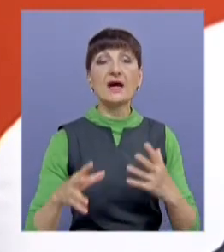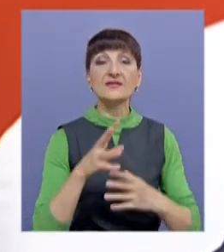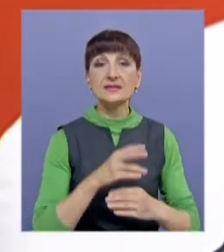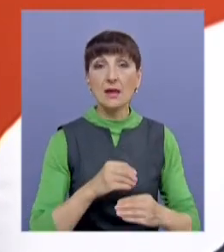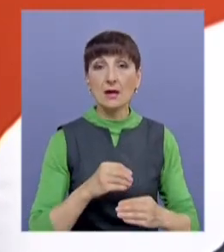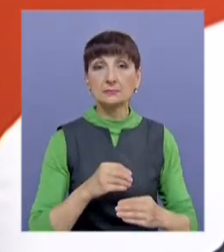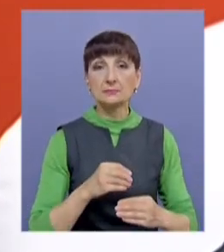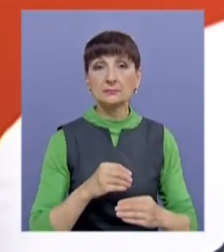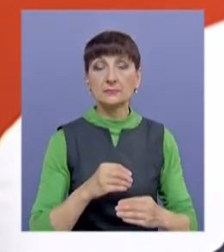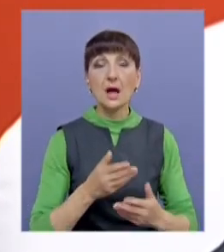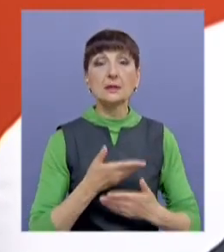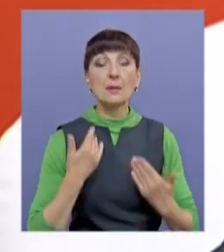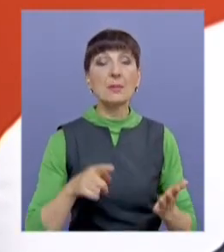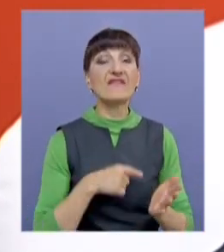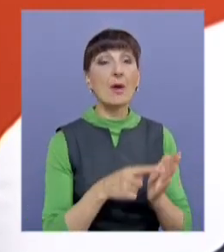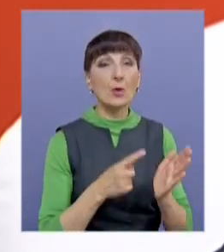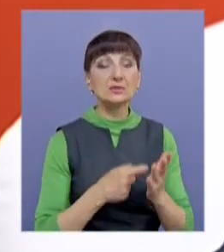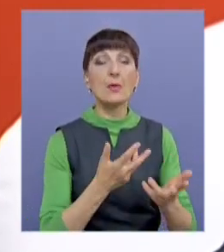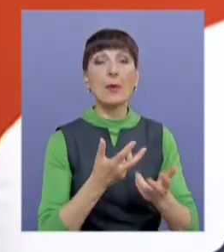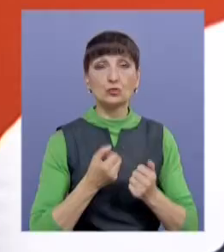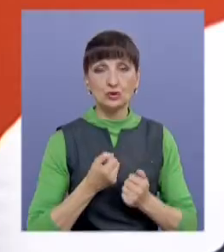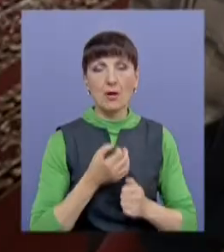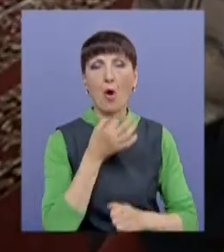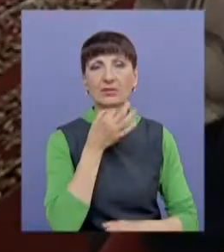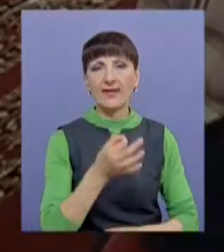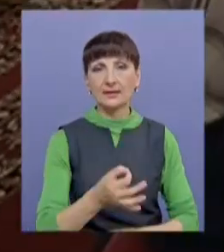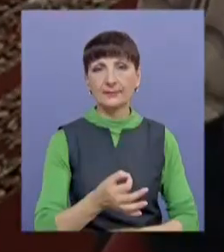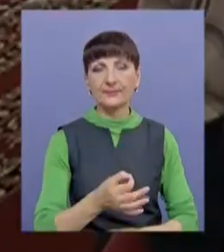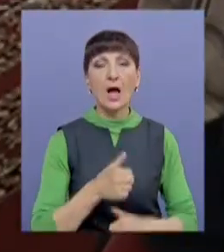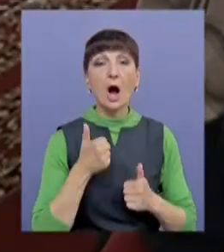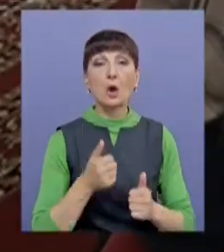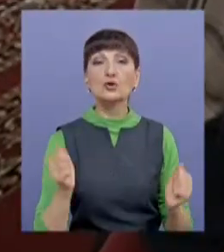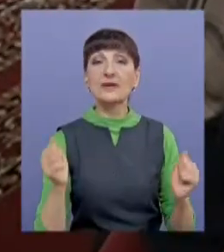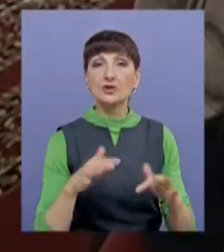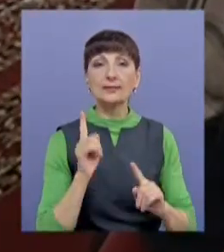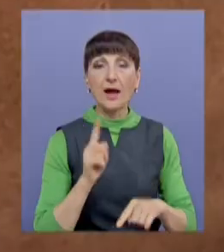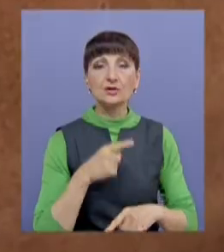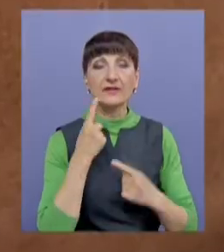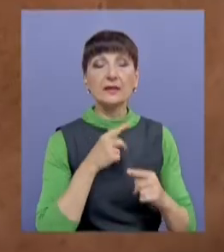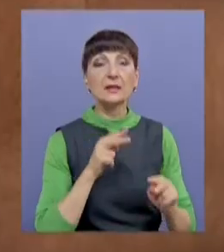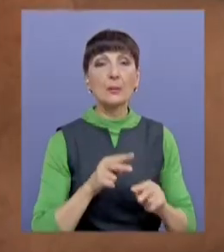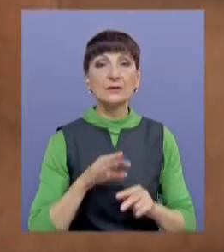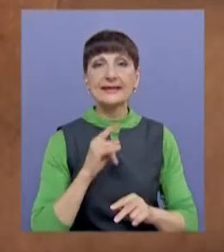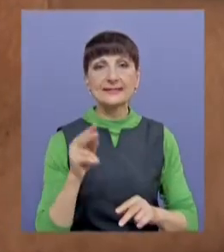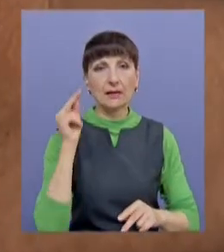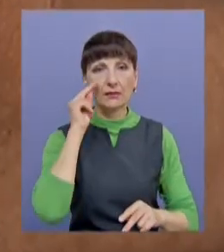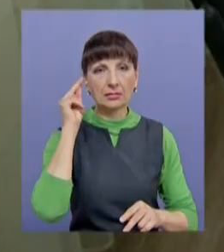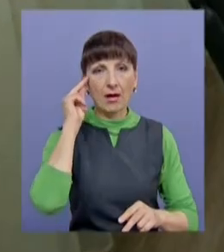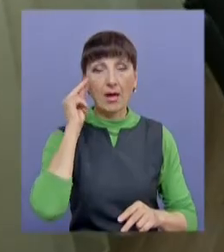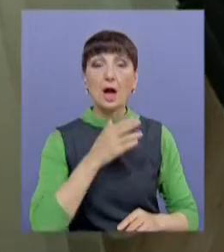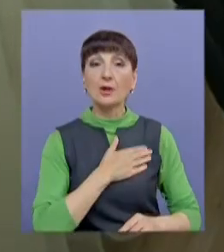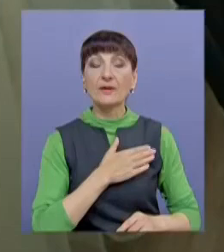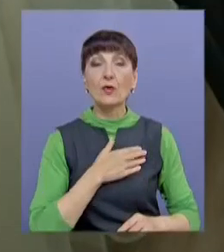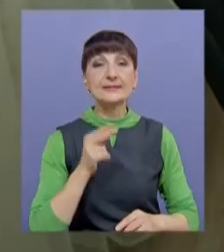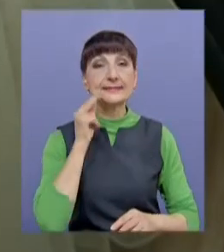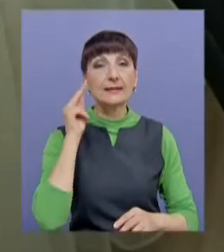поставленные, которые нам были вопросы, мы получили сразу ответы. Хорошую посещаемость отметили и наблюдатели из Китая. Добровольцы из